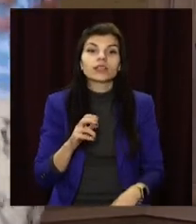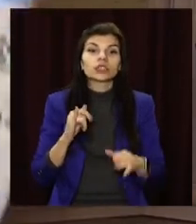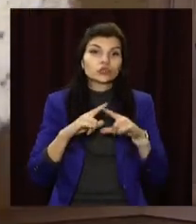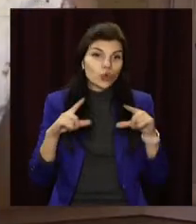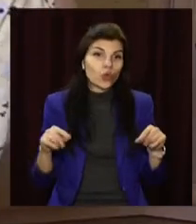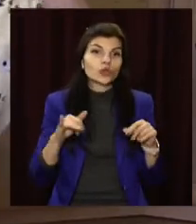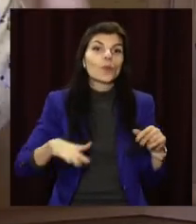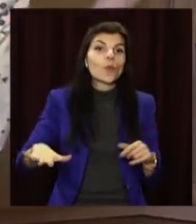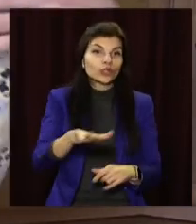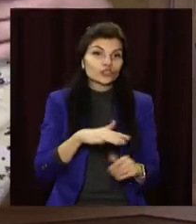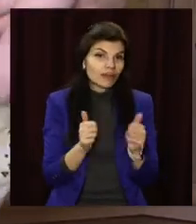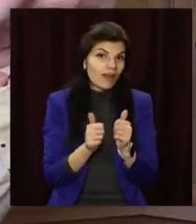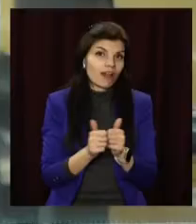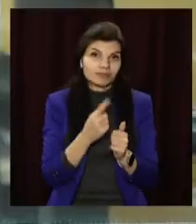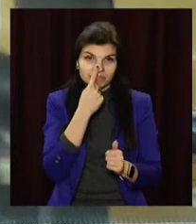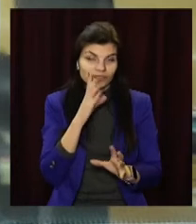школа, і площадочка.